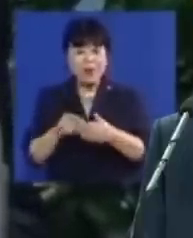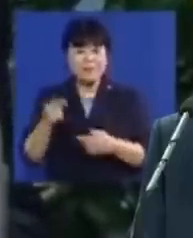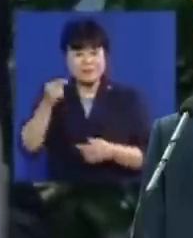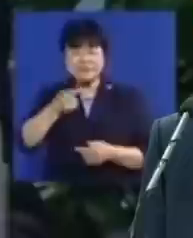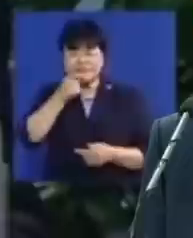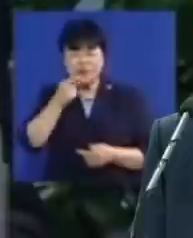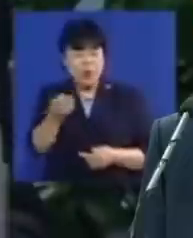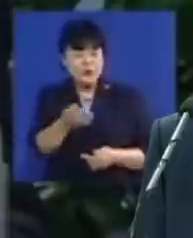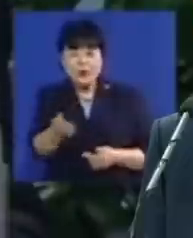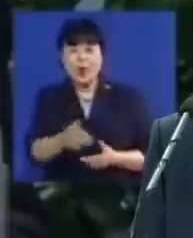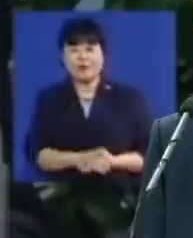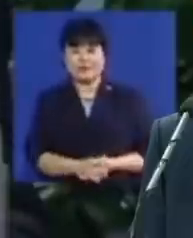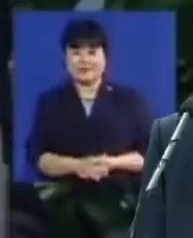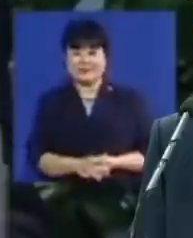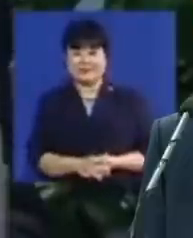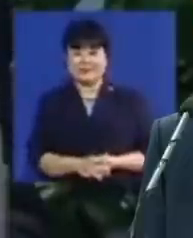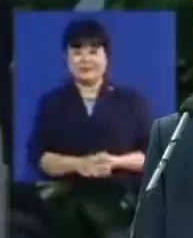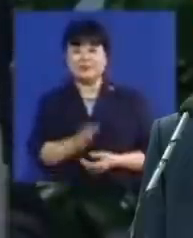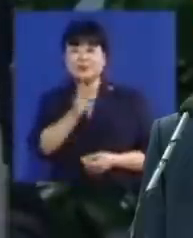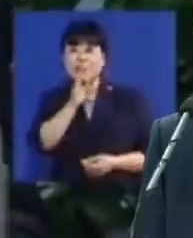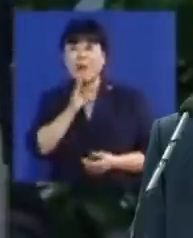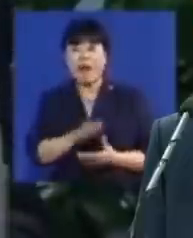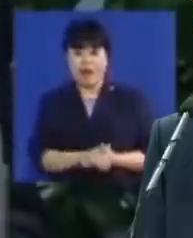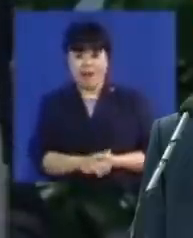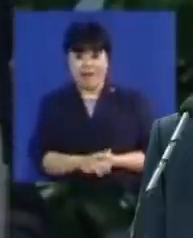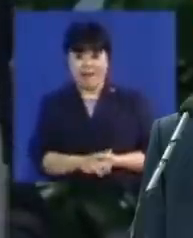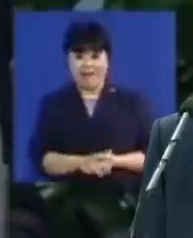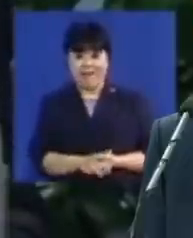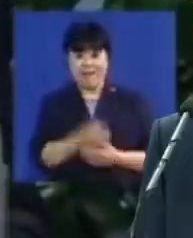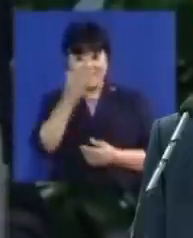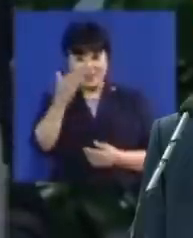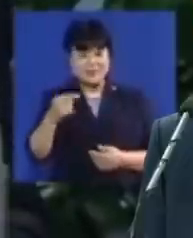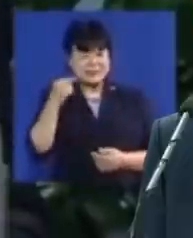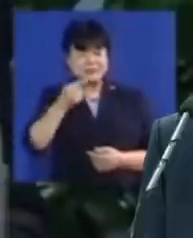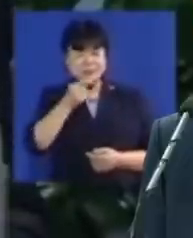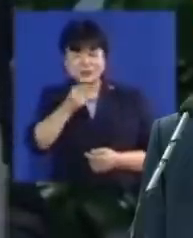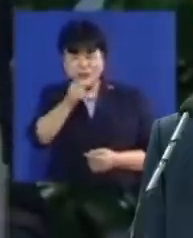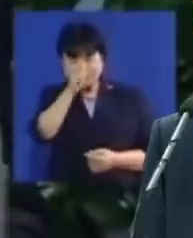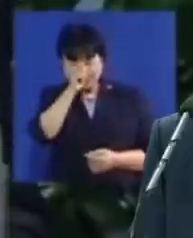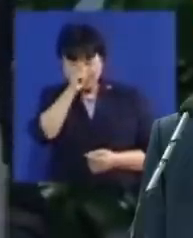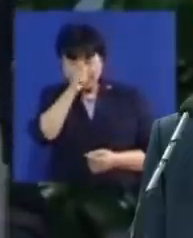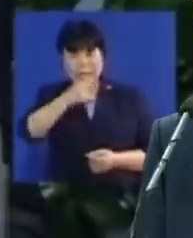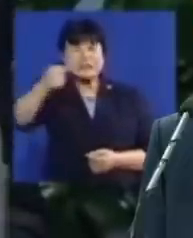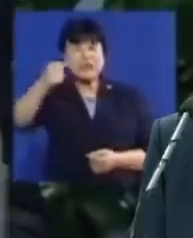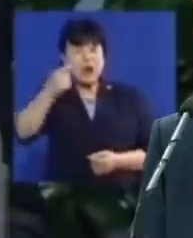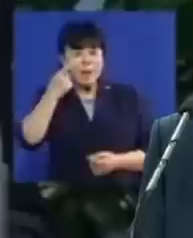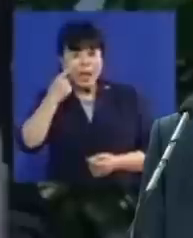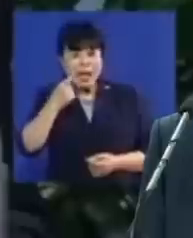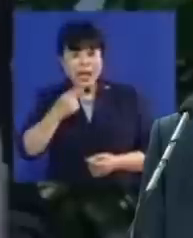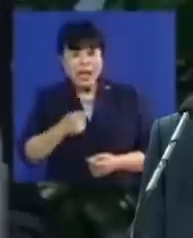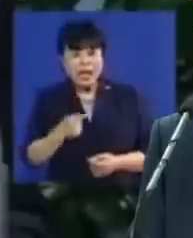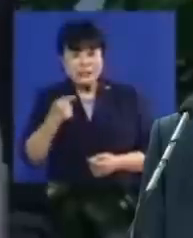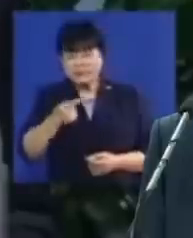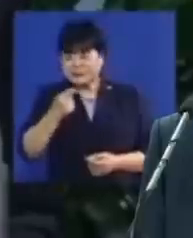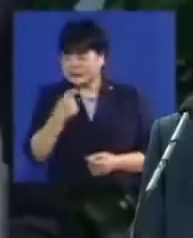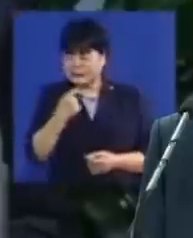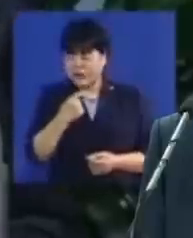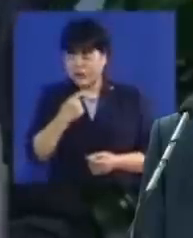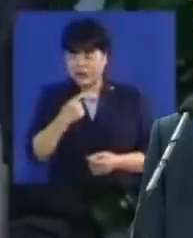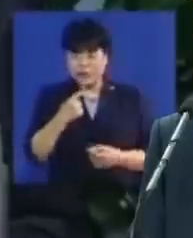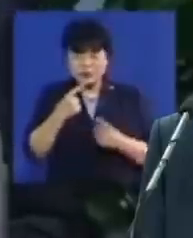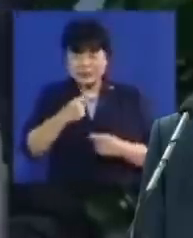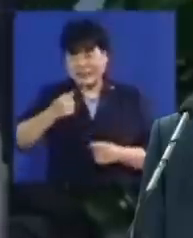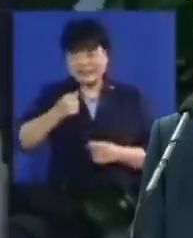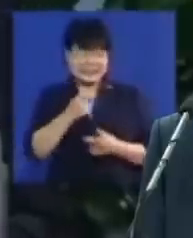예가가 없습니다. 진짜요. 여러분이 선물이 좋거든 난 가지고 있으십시오. 나는 안 가지실래.